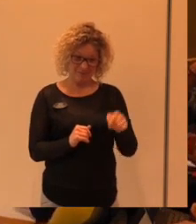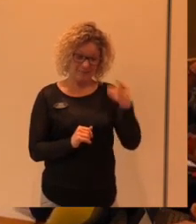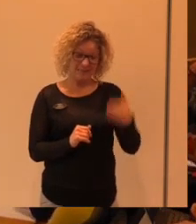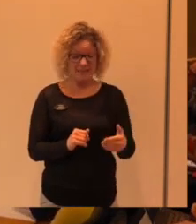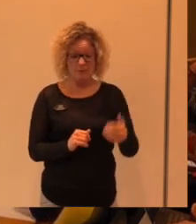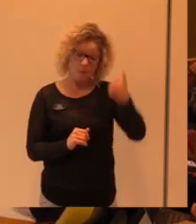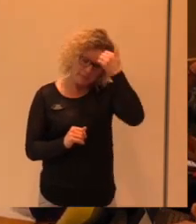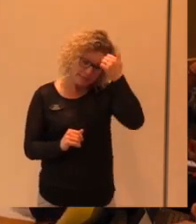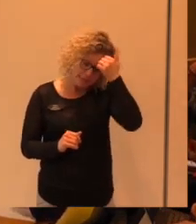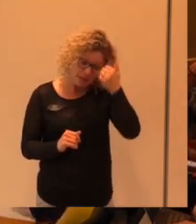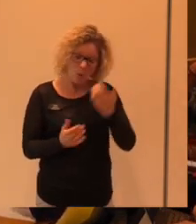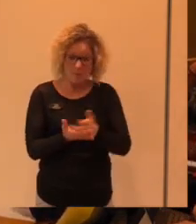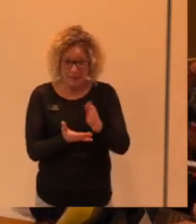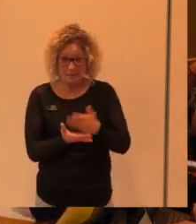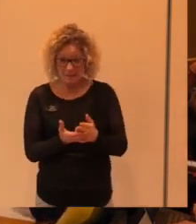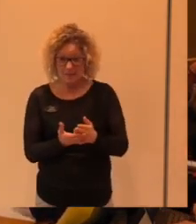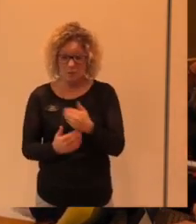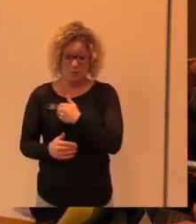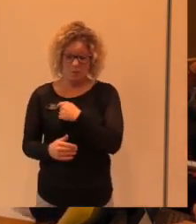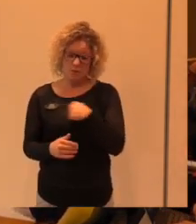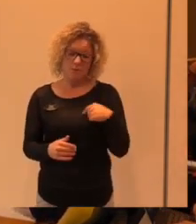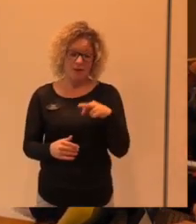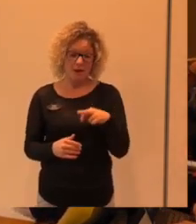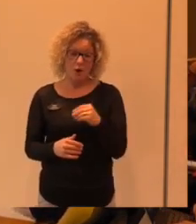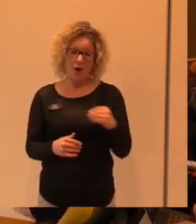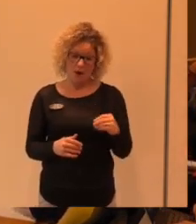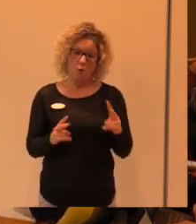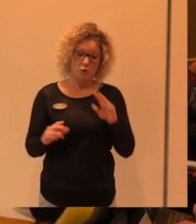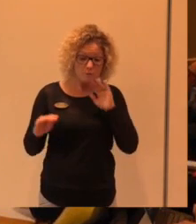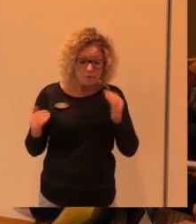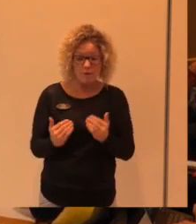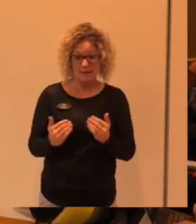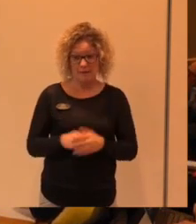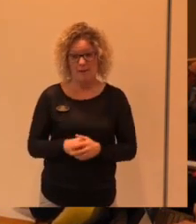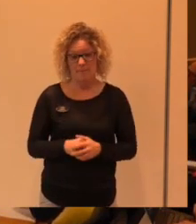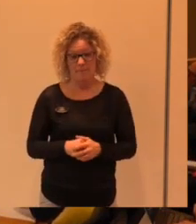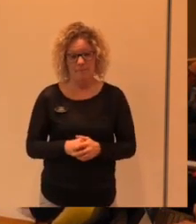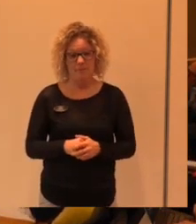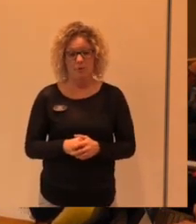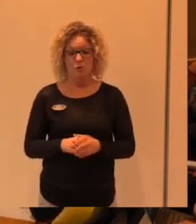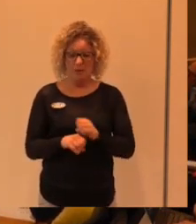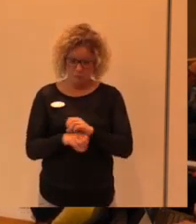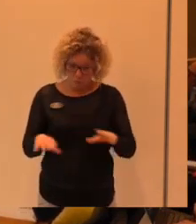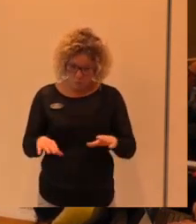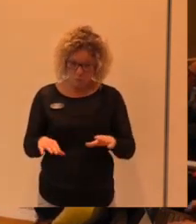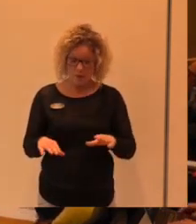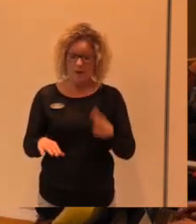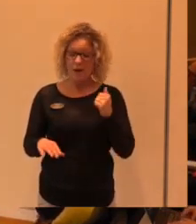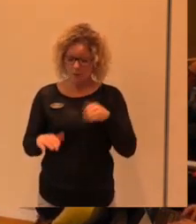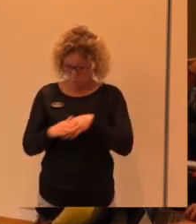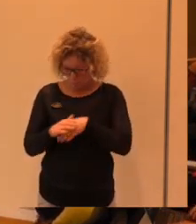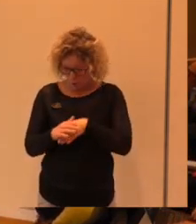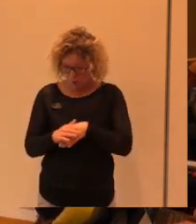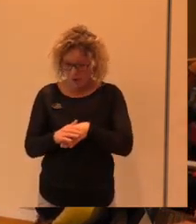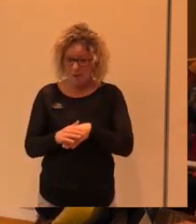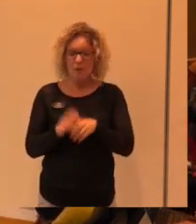och berättelser som Riksantikvarieämbetet också förvaltar. Så då kommer dels informationen bli bevarad men också